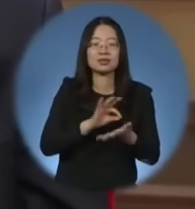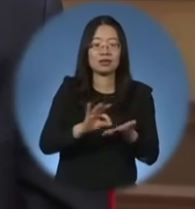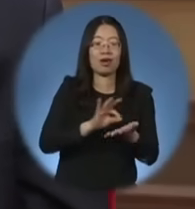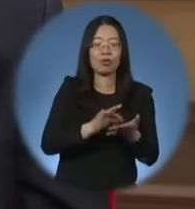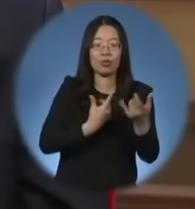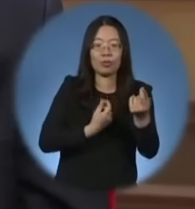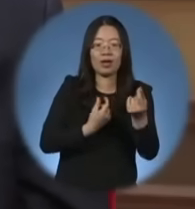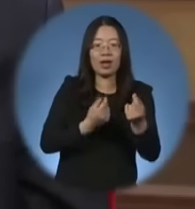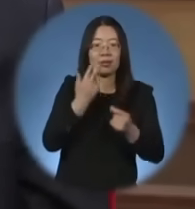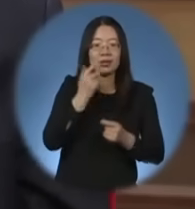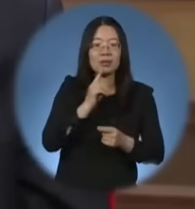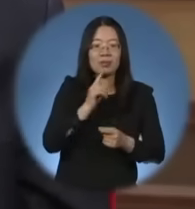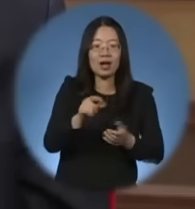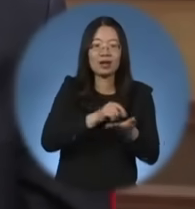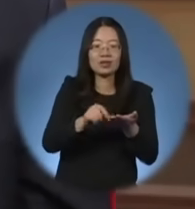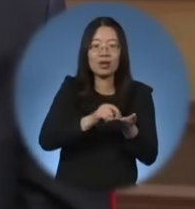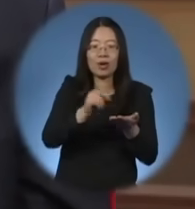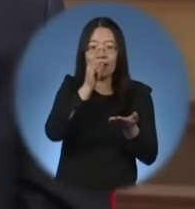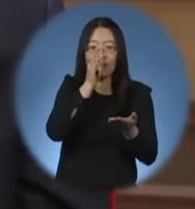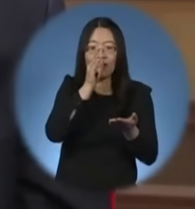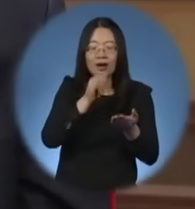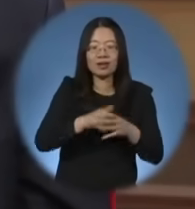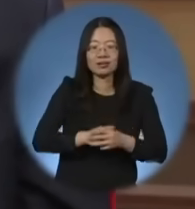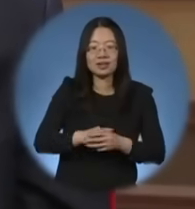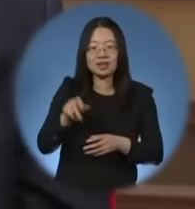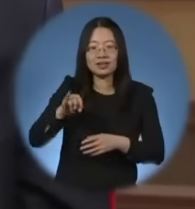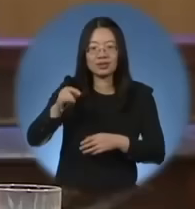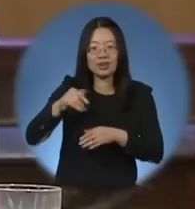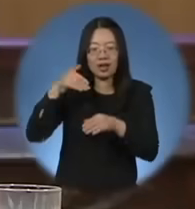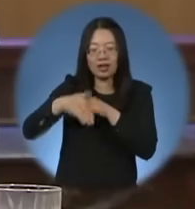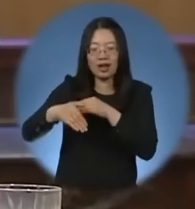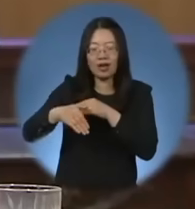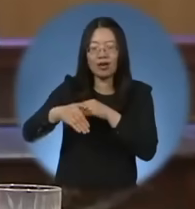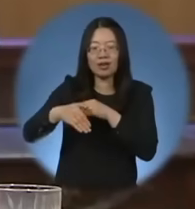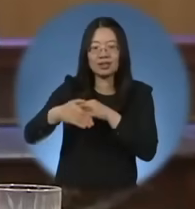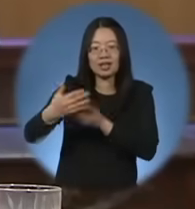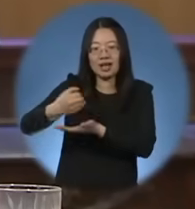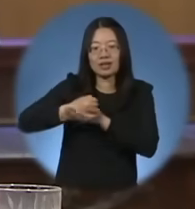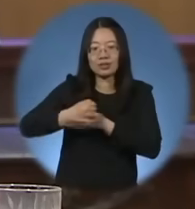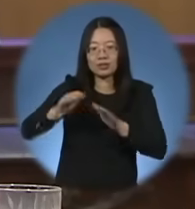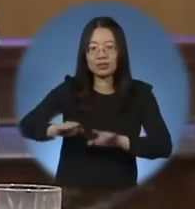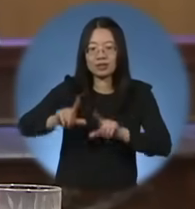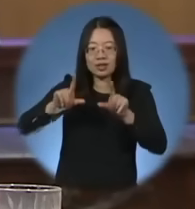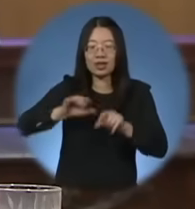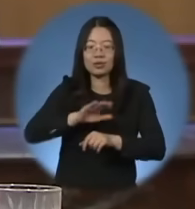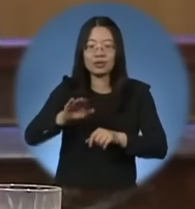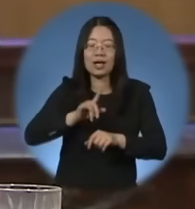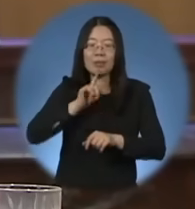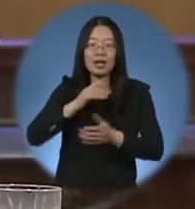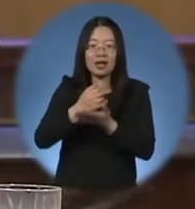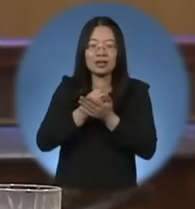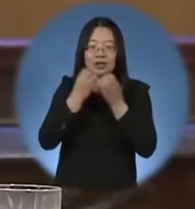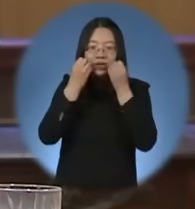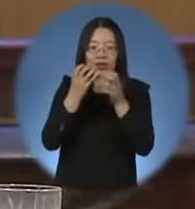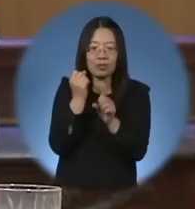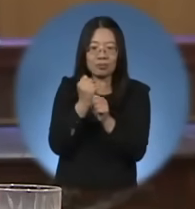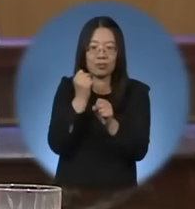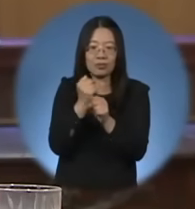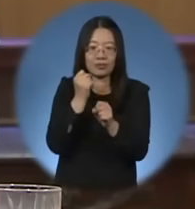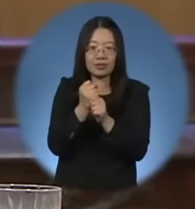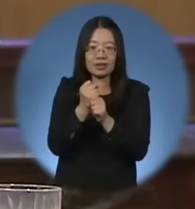현재에 쓰는 거예요 미국말로 쓰는 거예요 시조를 시조의 형식을 가지고 오늘날 우리의 말로